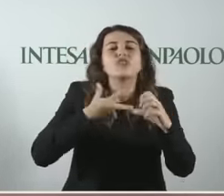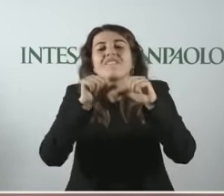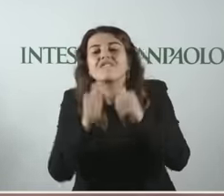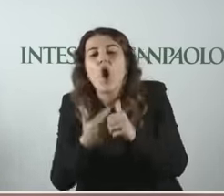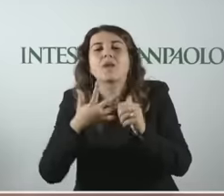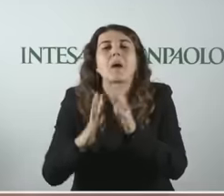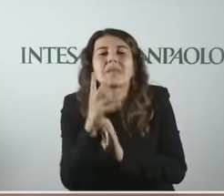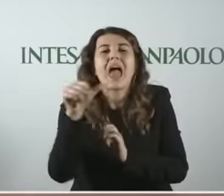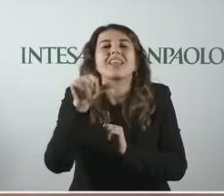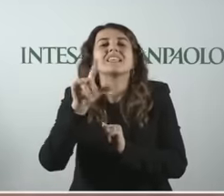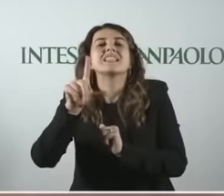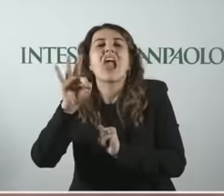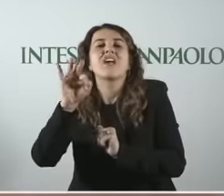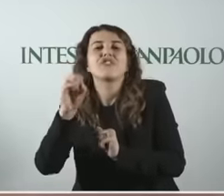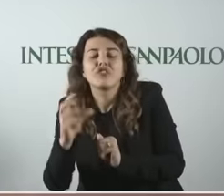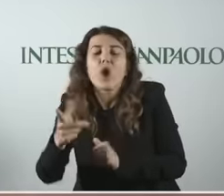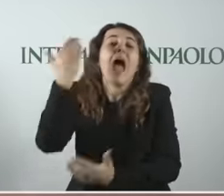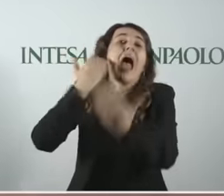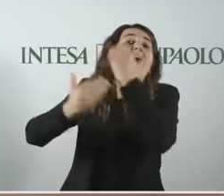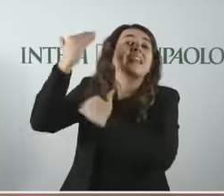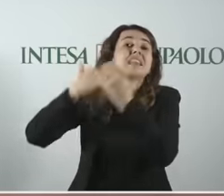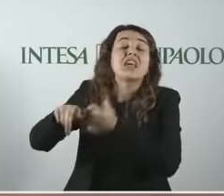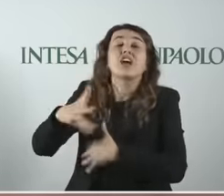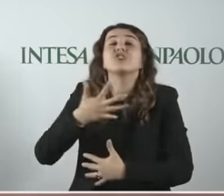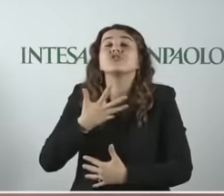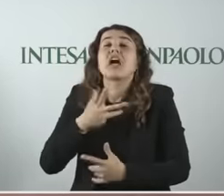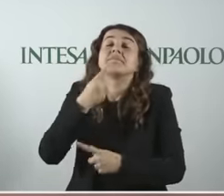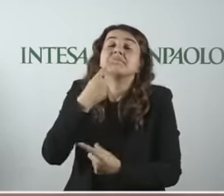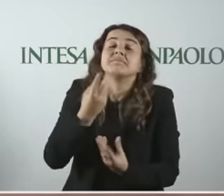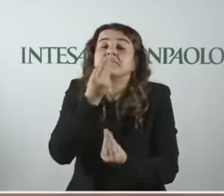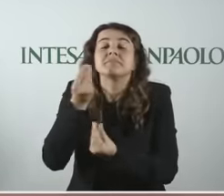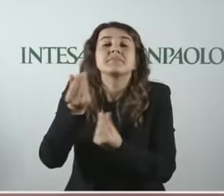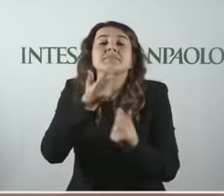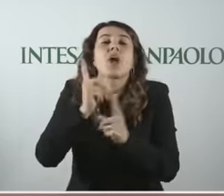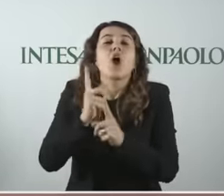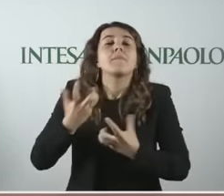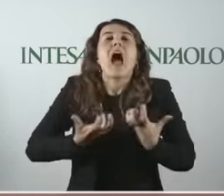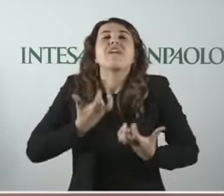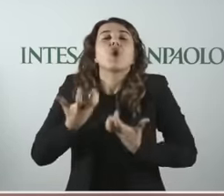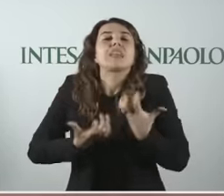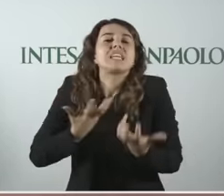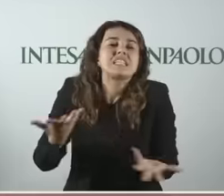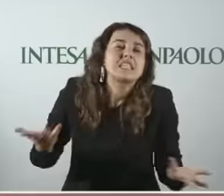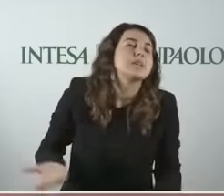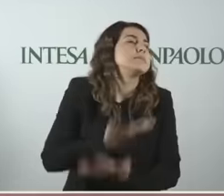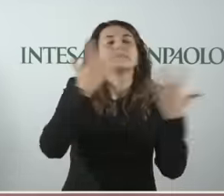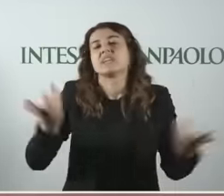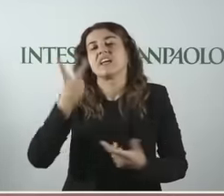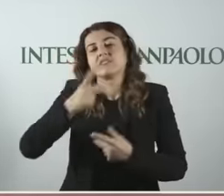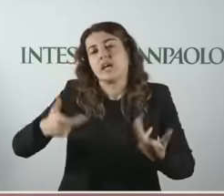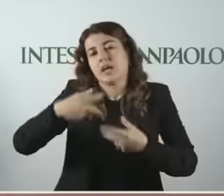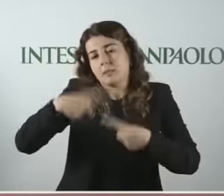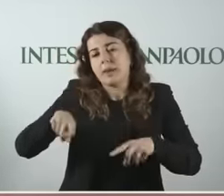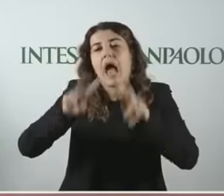silfio che pare che nell'antichità avesse poteri fosse considerato un afrodisiaco ma insomma anche lì sono tutte